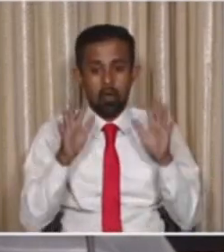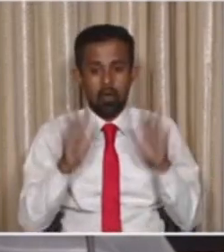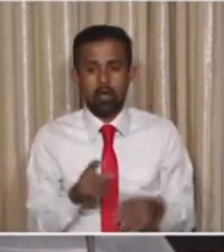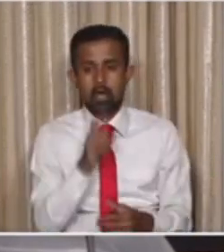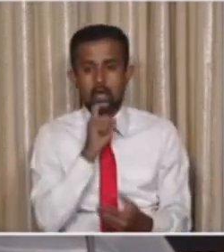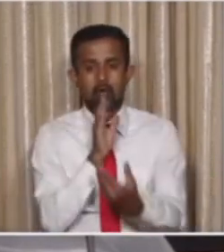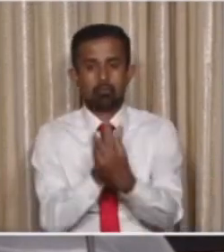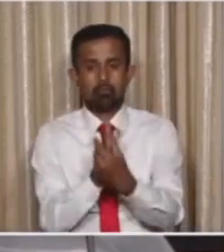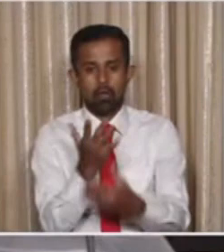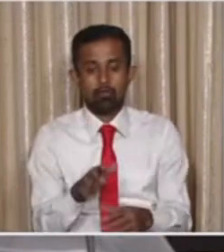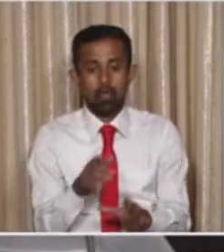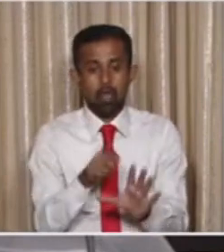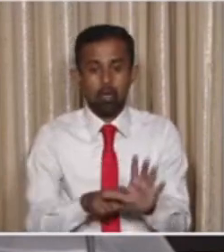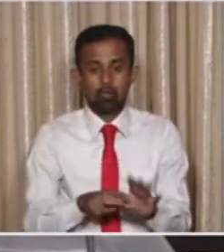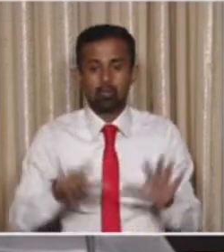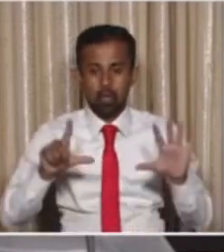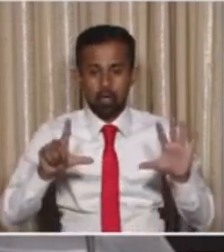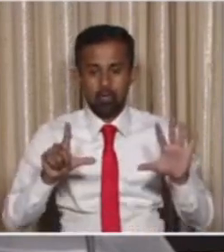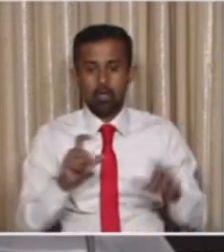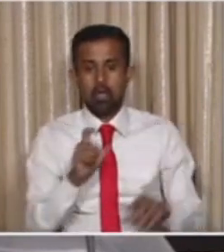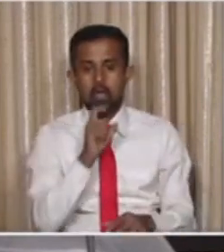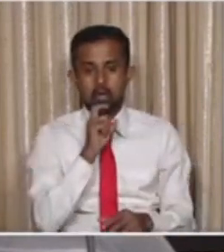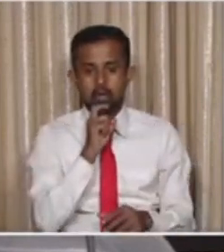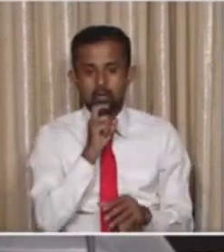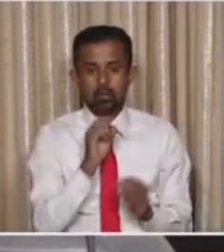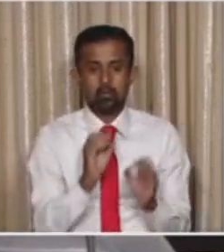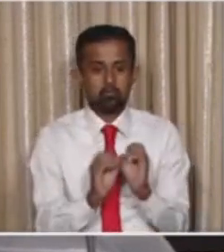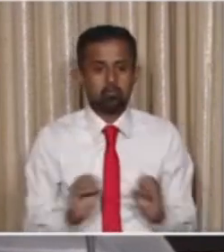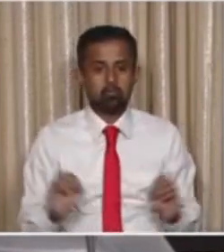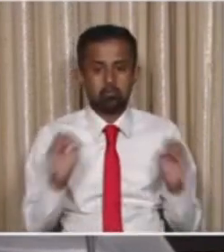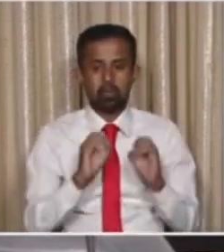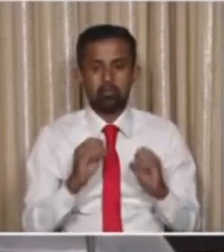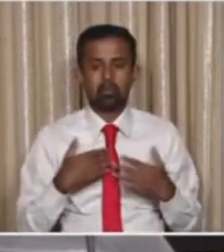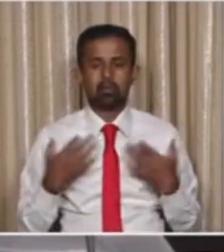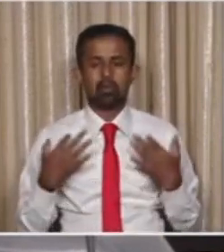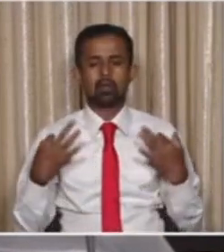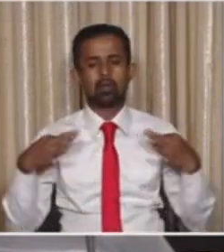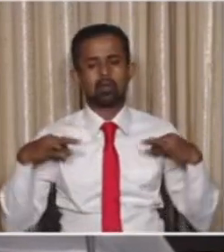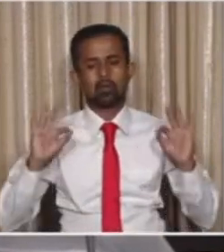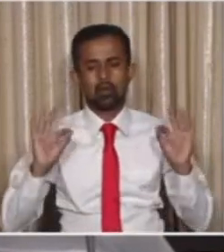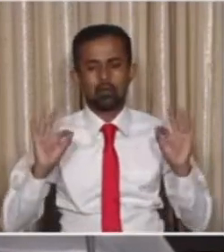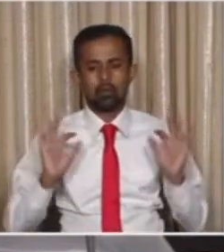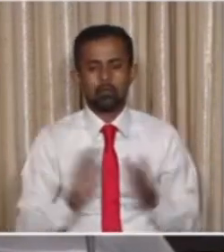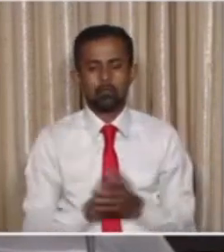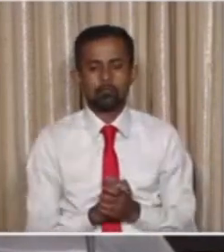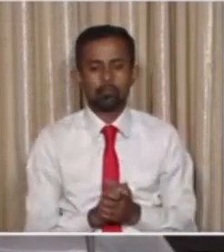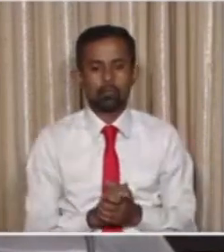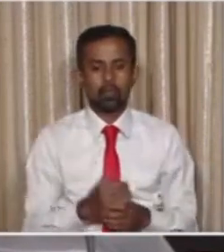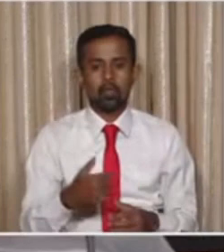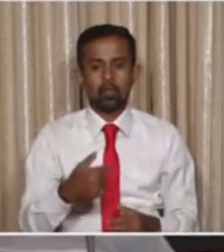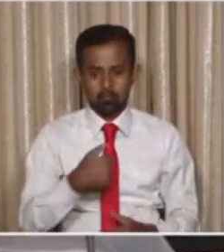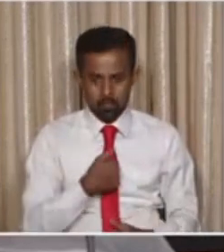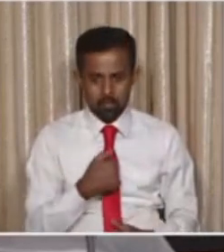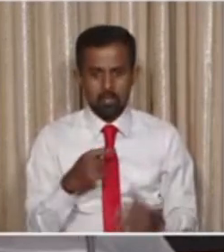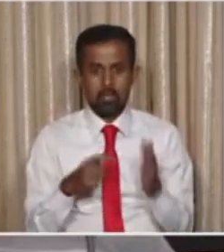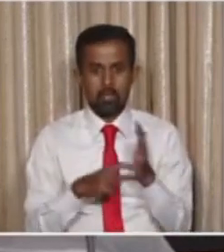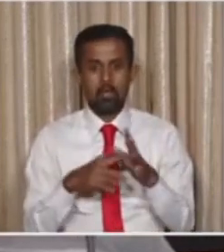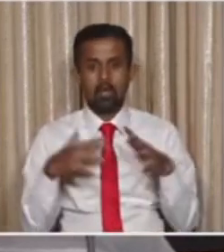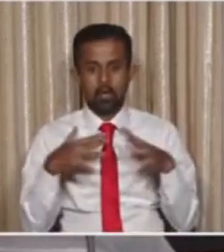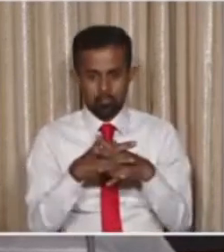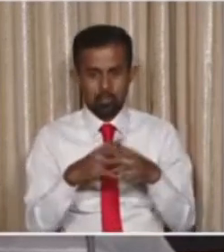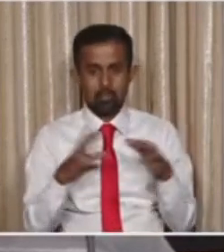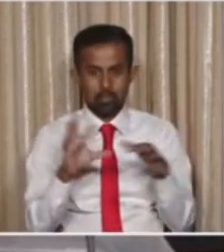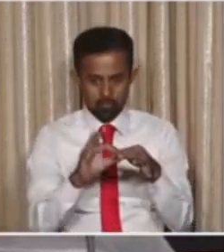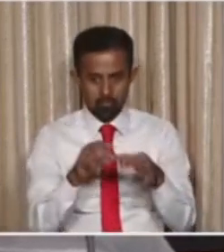දැම්මා. ඒක අවුරුදු 7ක් නඩු කියලා කිසිම දෙයක් නැහැ කියලා මම නිදොස් කරන් දාස් කරා. එතකොට මට තියෙනවද නීතිපති දෙපාර්තමේන්තුවත් සමග